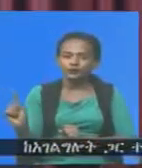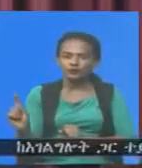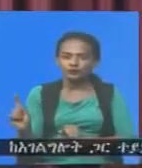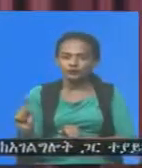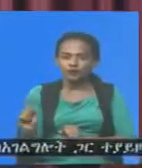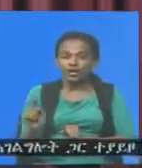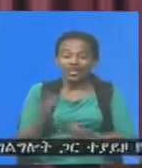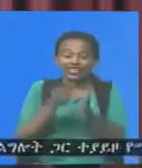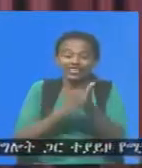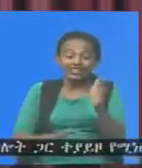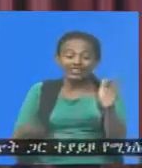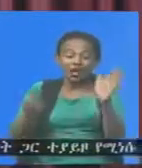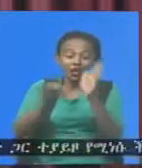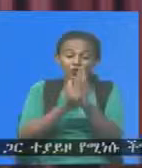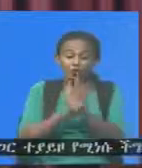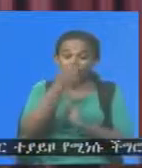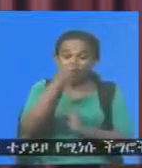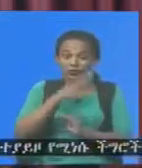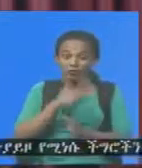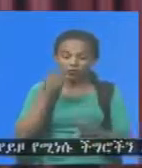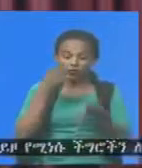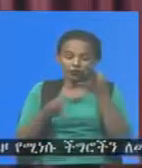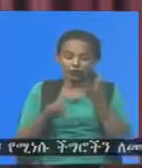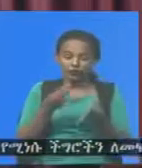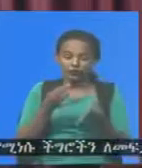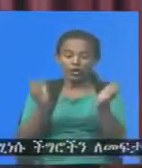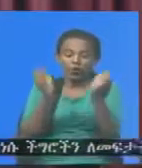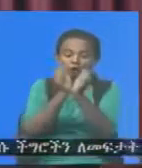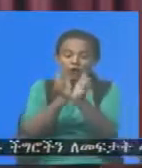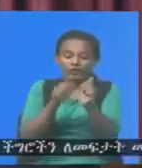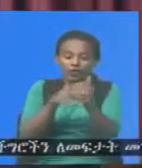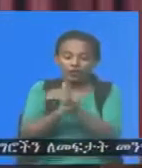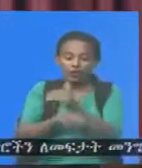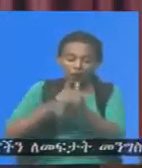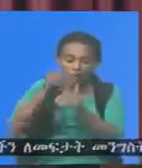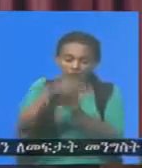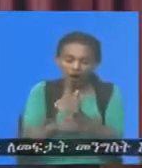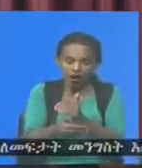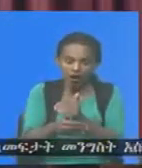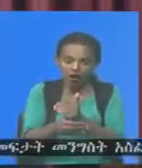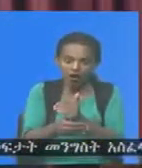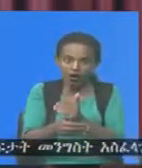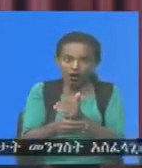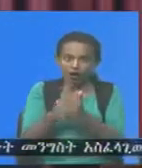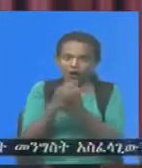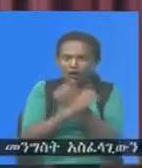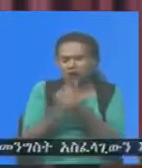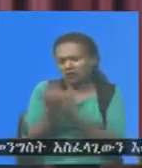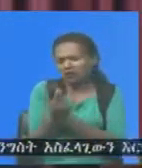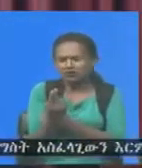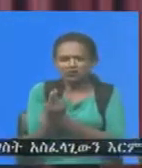አይልም። የይቅርታ ህጉ አንድ ሰው ተፈርዶበት ማረሚያ ቤት ከገባ በኋላ ለሀገራዊ ጥቅም